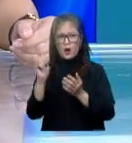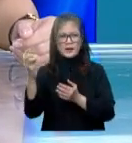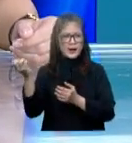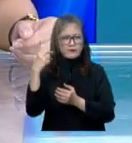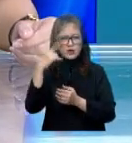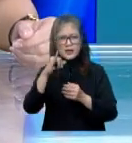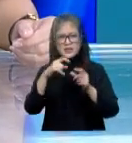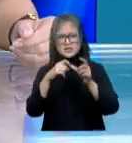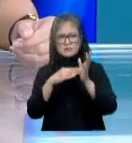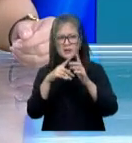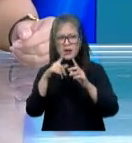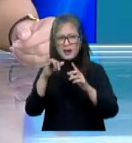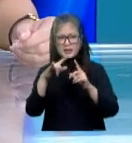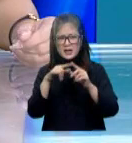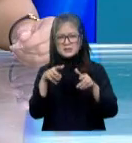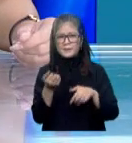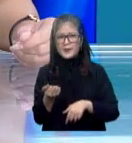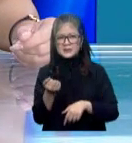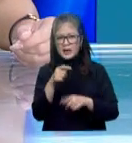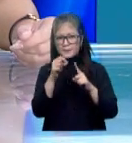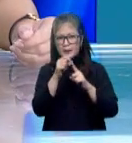Ismalia Midasari dari Pasar Palmerah, Jakarta.